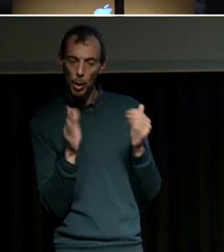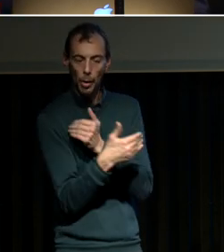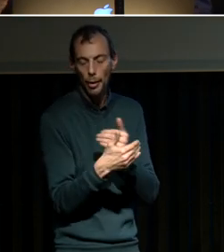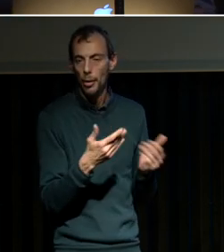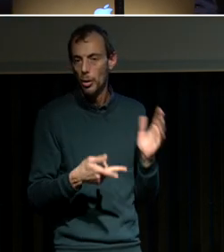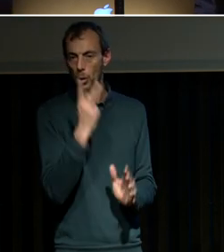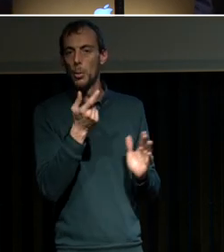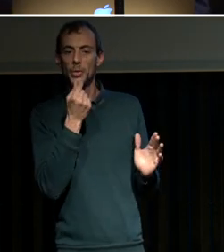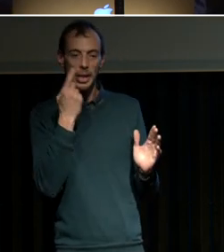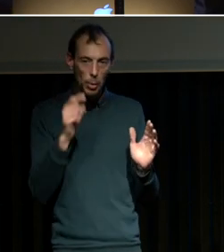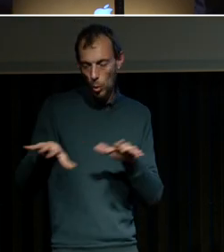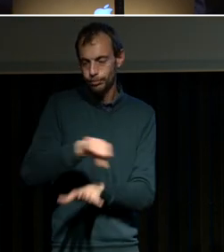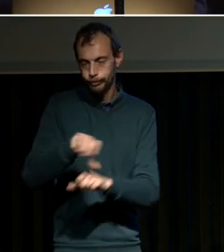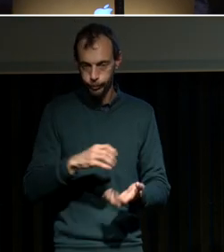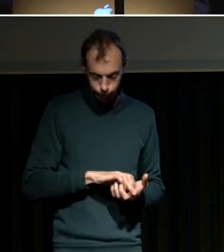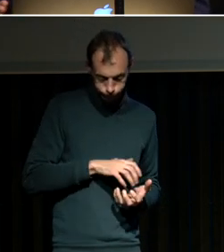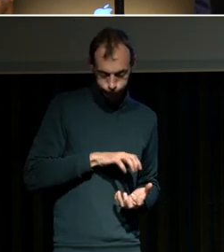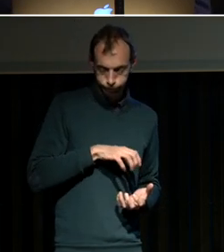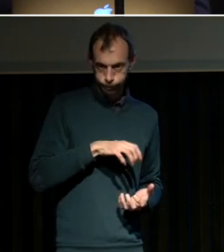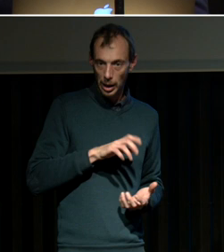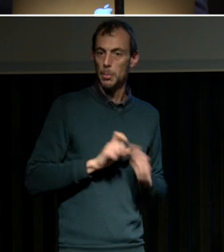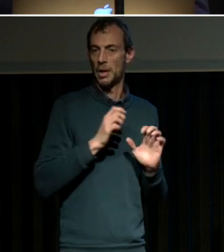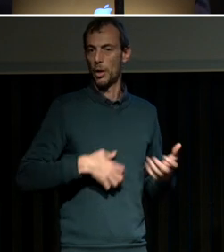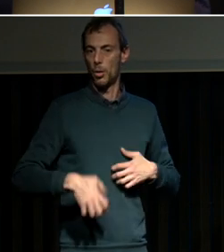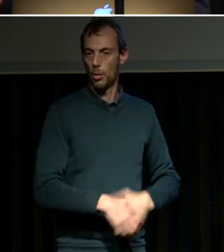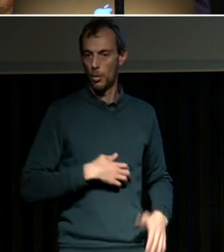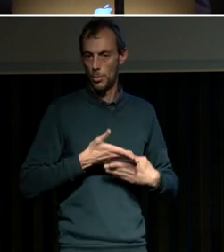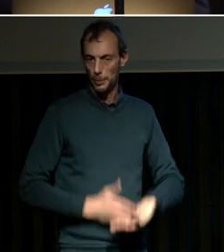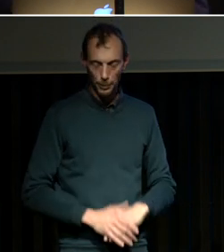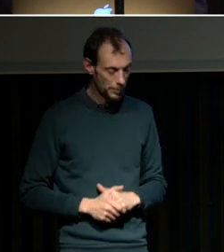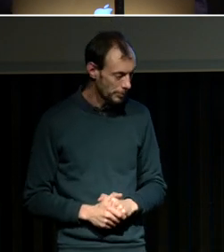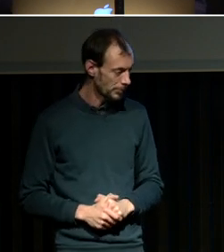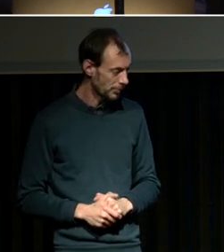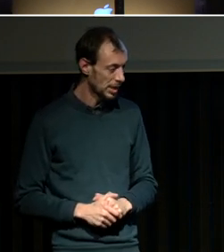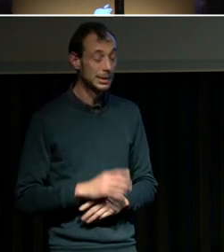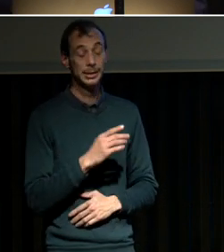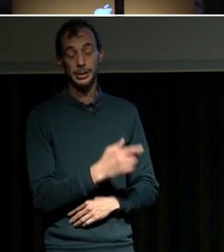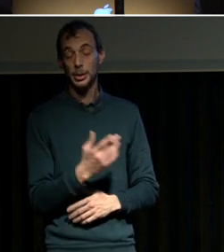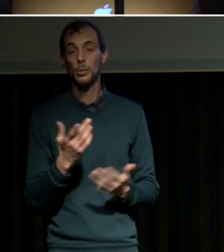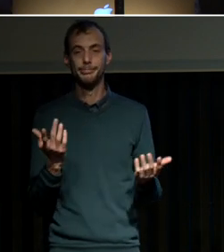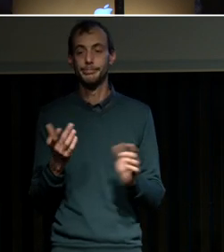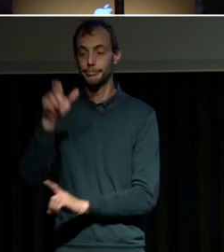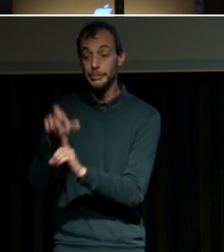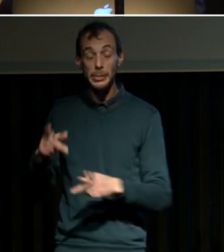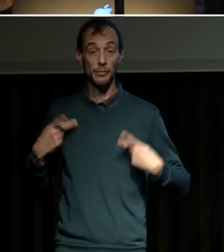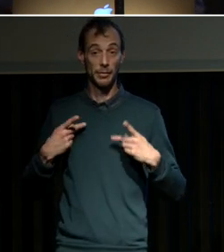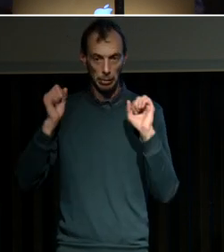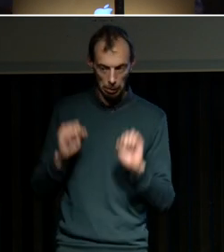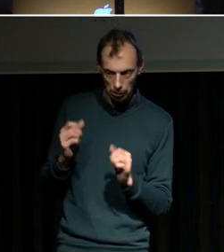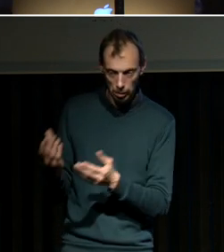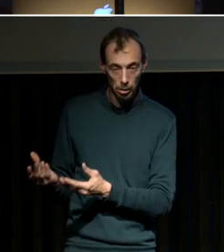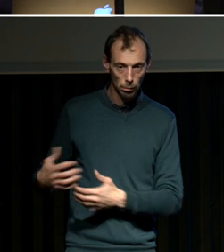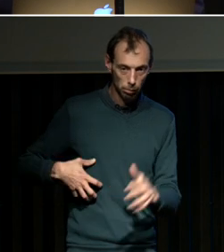On va parler dans un premier temps du don du vivant. Le don du vivant, c'est quelque chose d'assez particulier qui, dans les premières années où il a